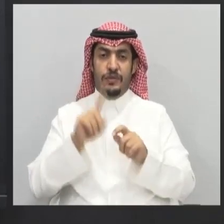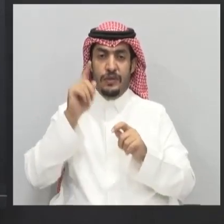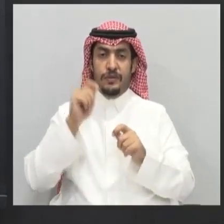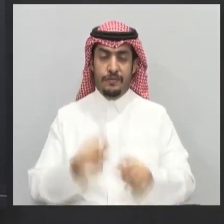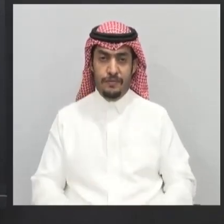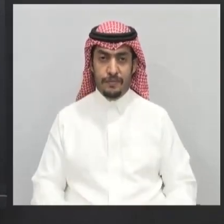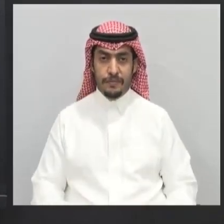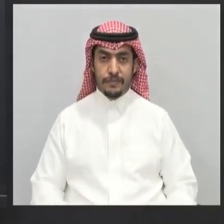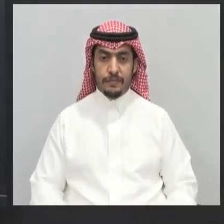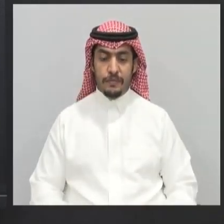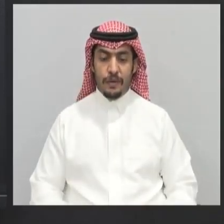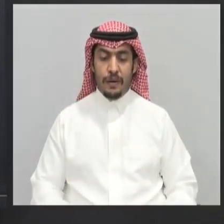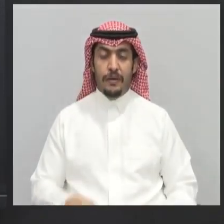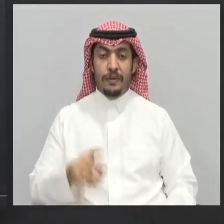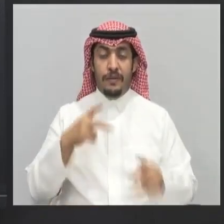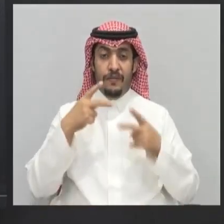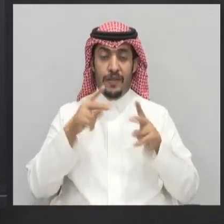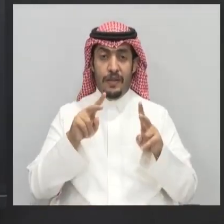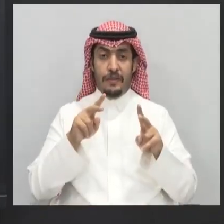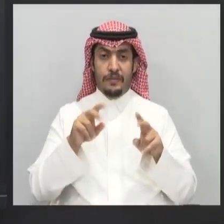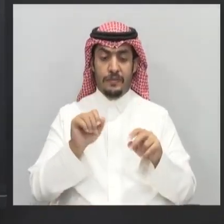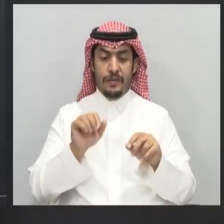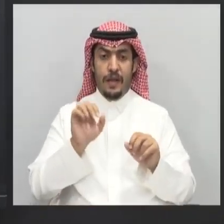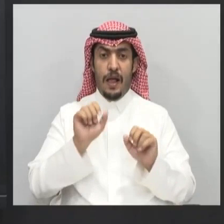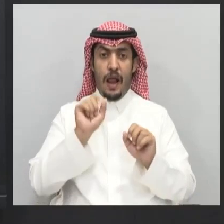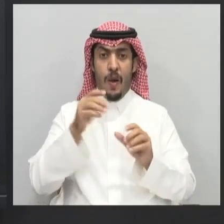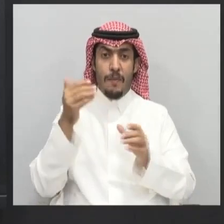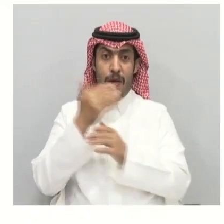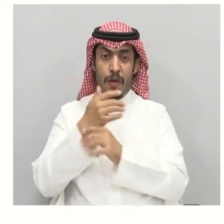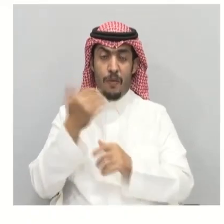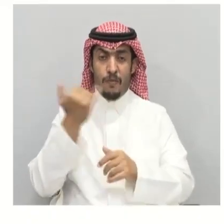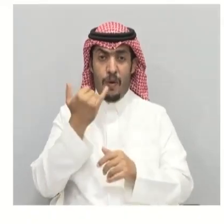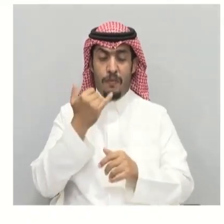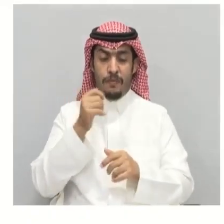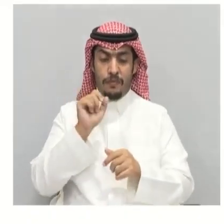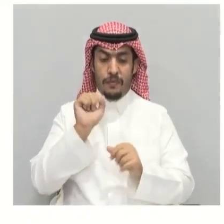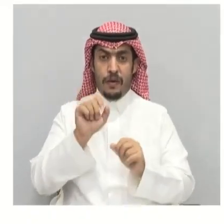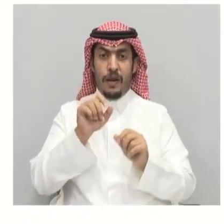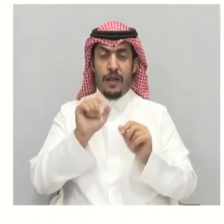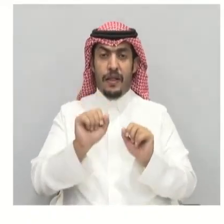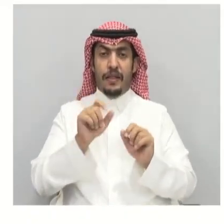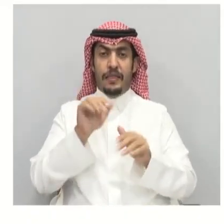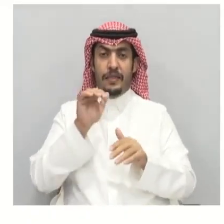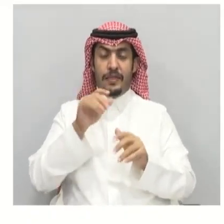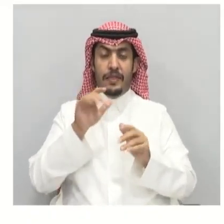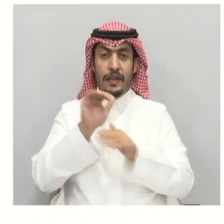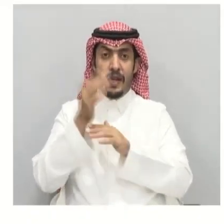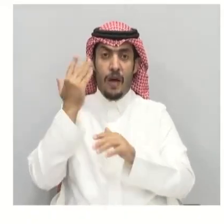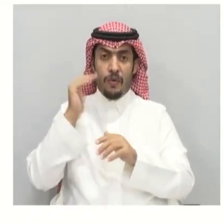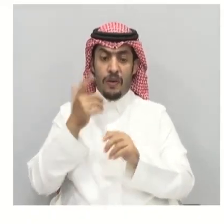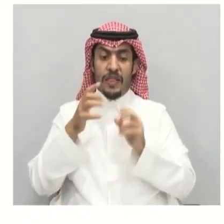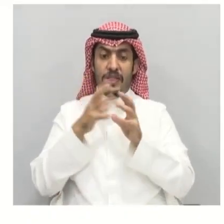وتعالى نبدا على بركه الله في هذا المدخل المهم وهو ما ناخذه في درسنا الماضي